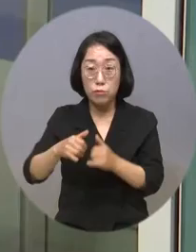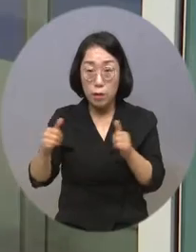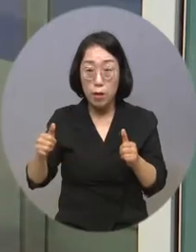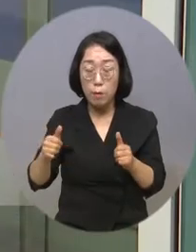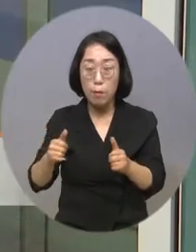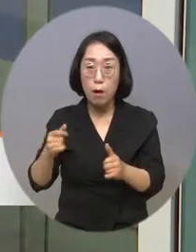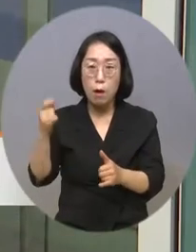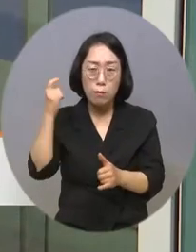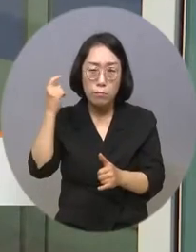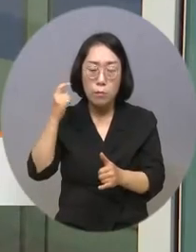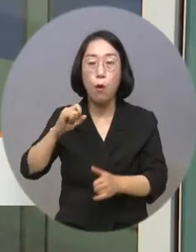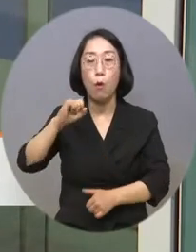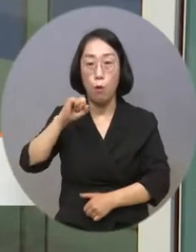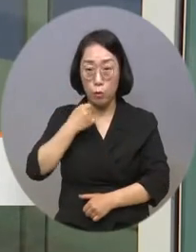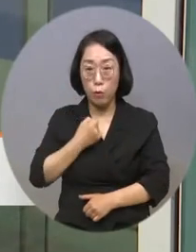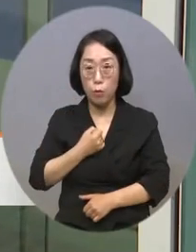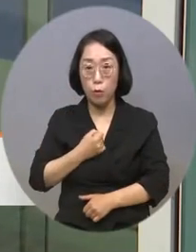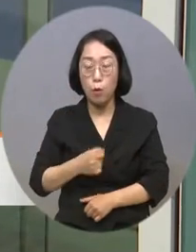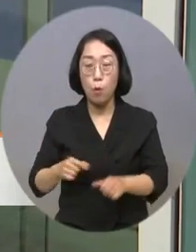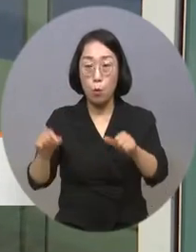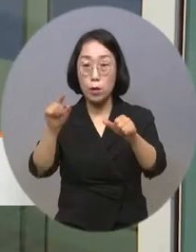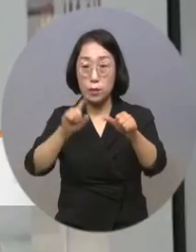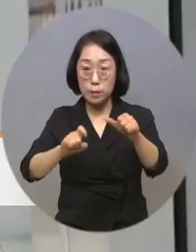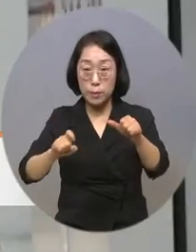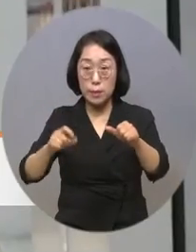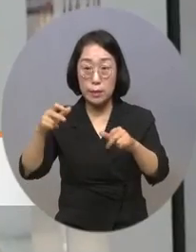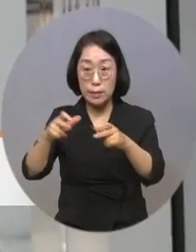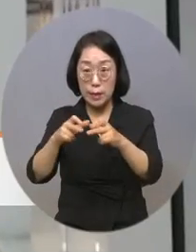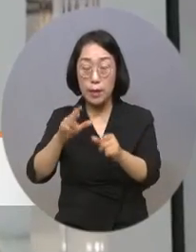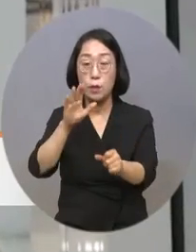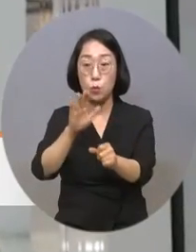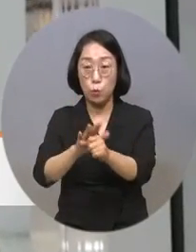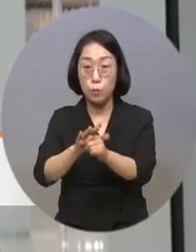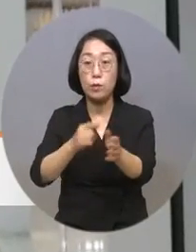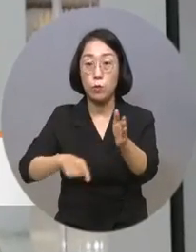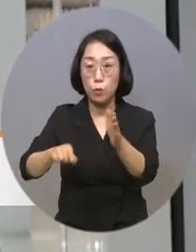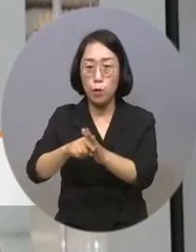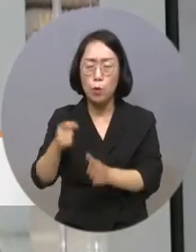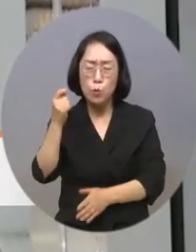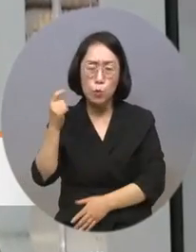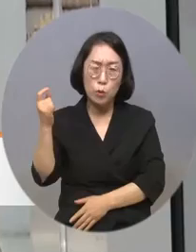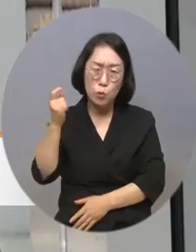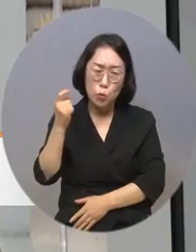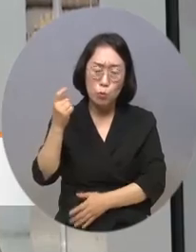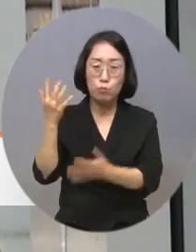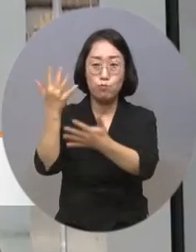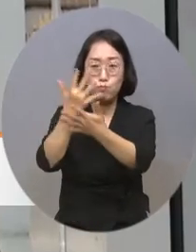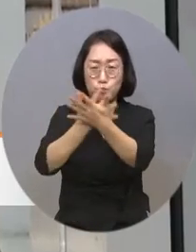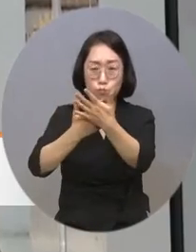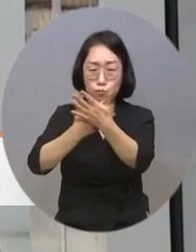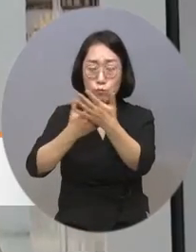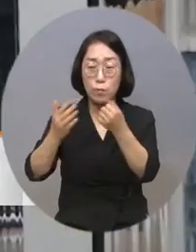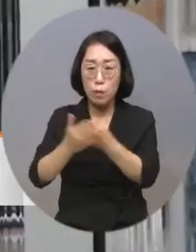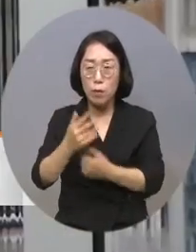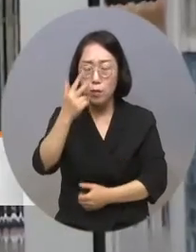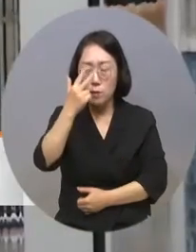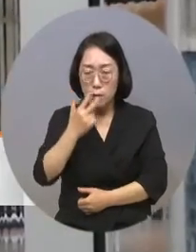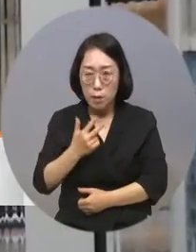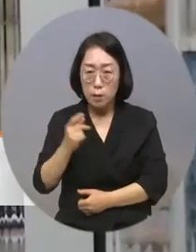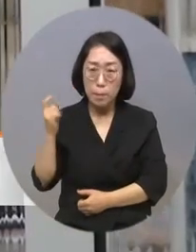제기됐습니다. 지난 12일 장애인 제도 개선 솔루션은 작은 소리로 인해 안내방송에 의지하는